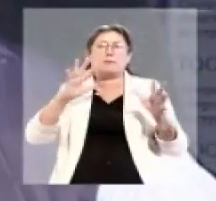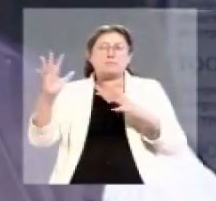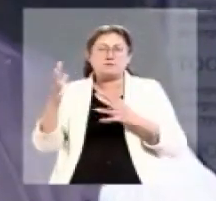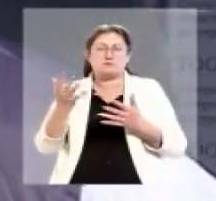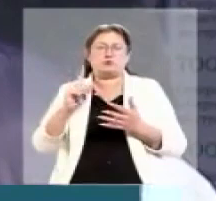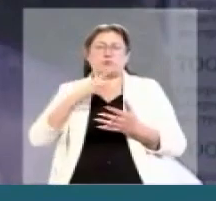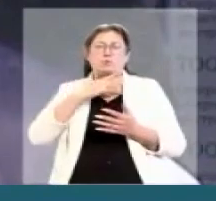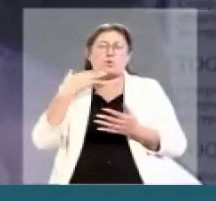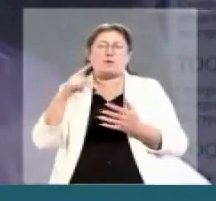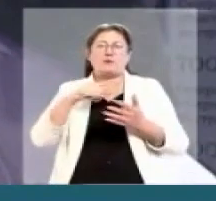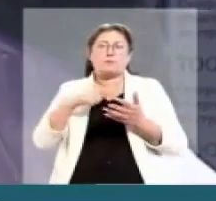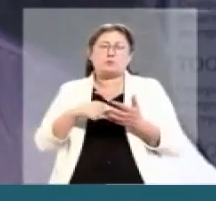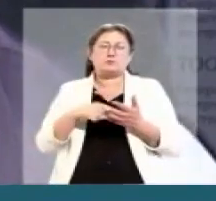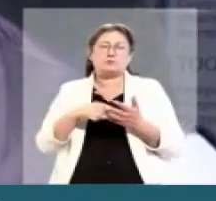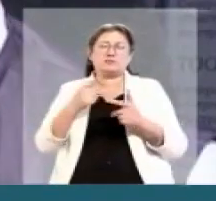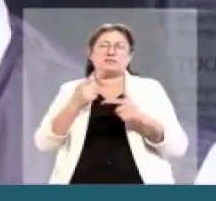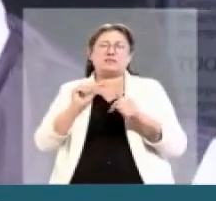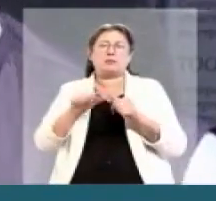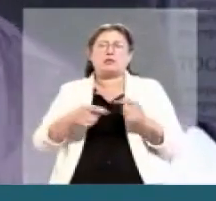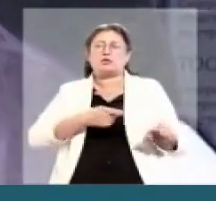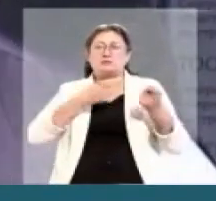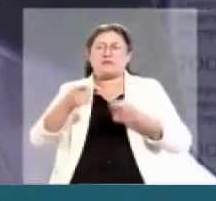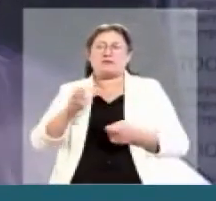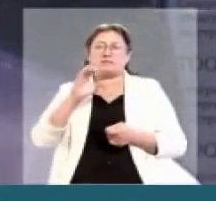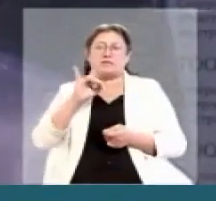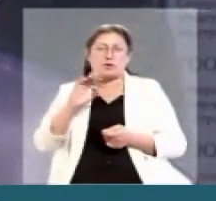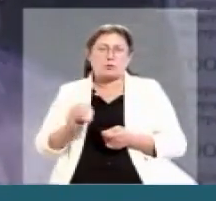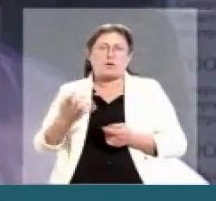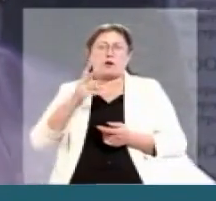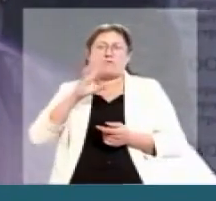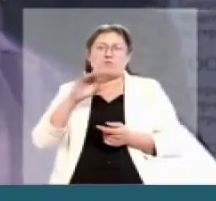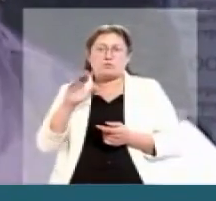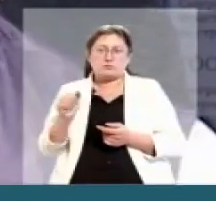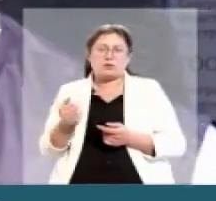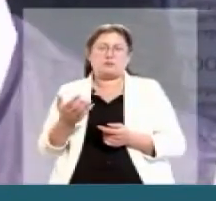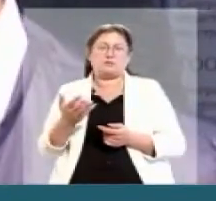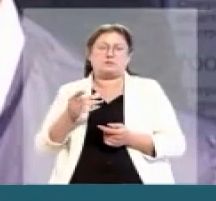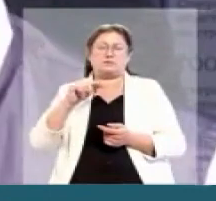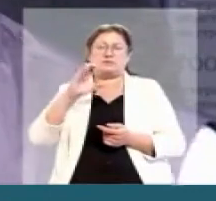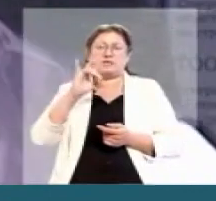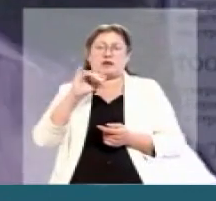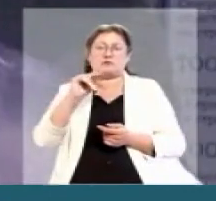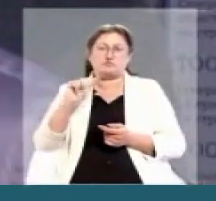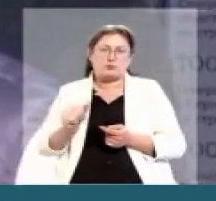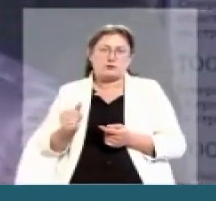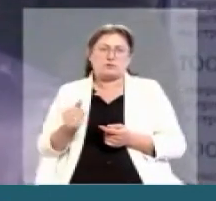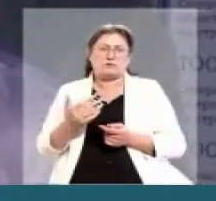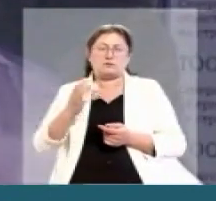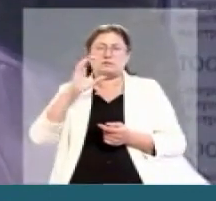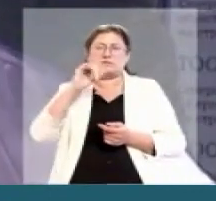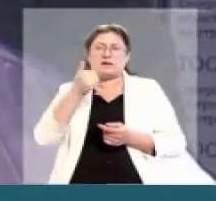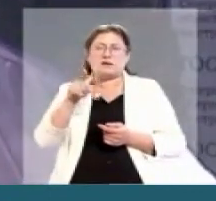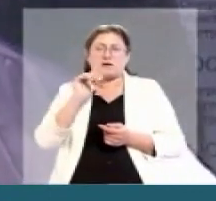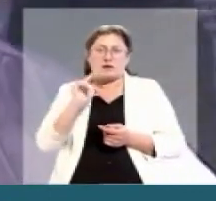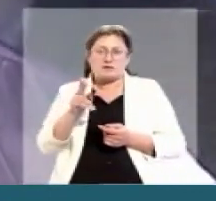что многие вопросы именно с доставкой сырья у предпринимателя, какие-то квоты, вот даже саранча, там, сайгаки